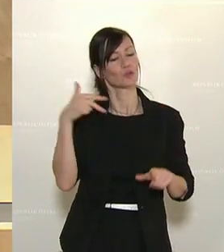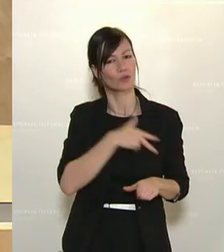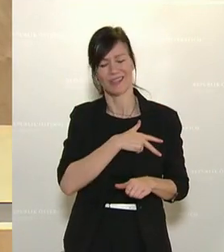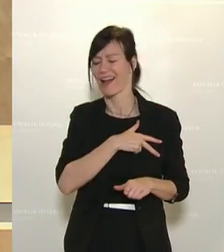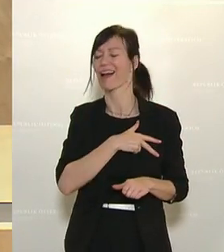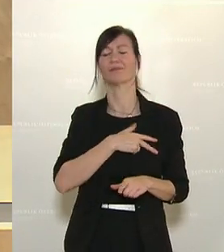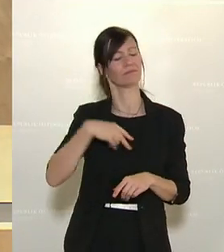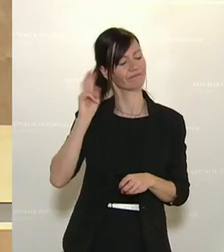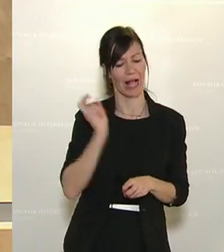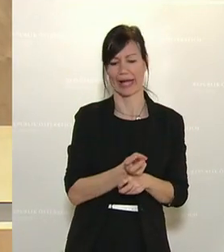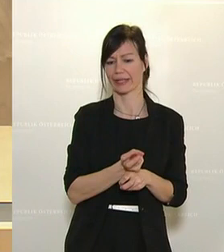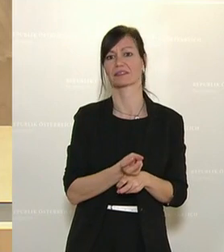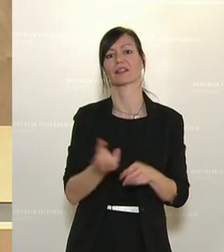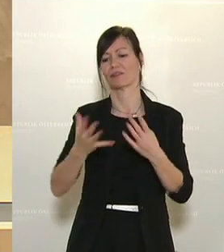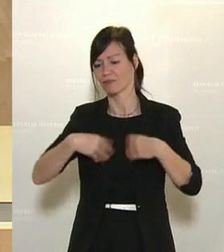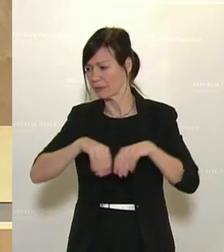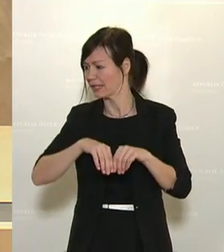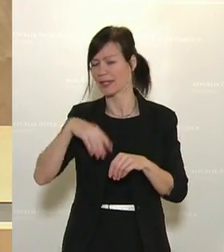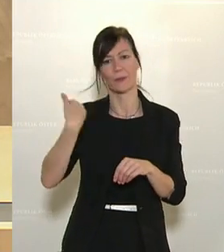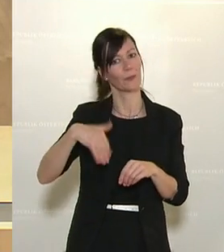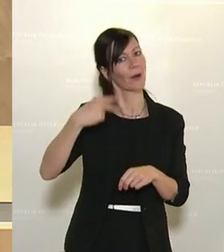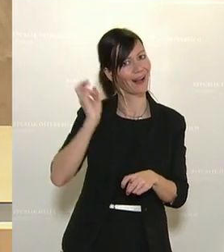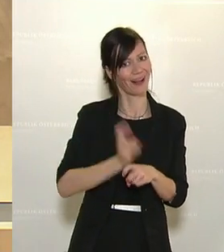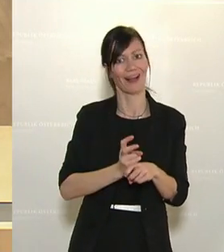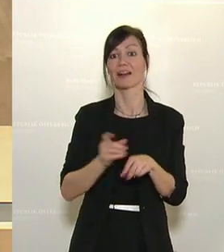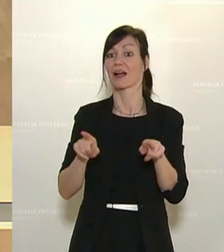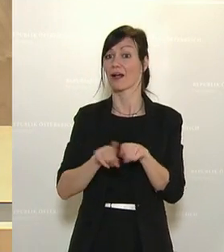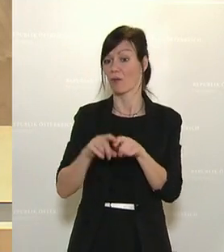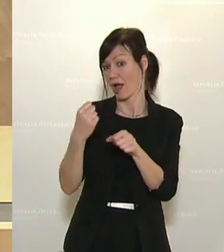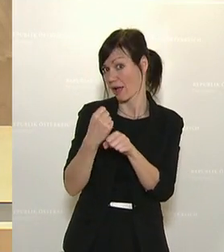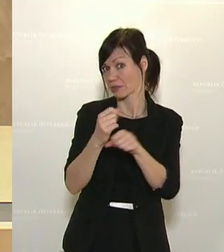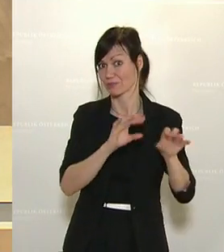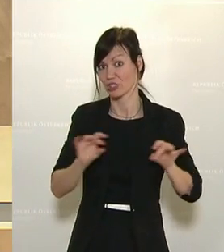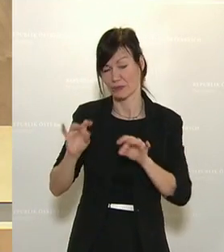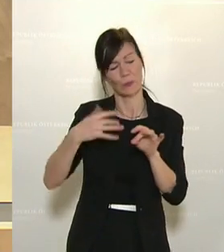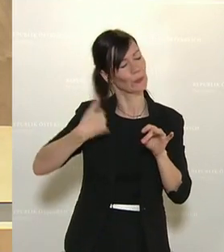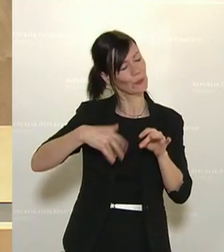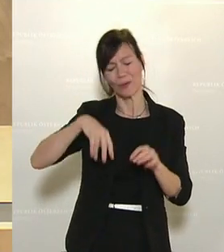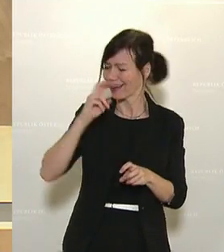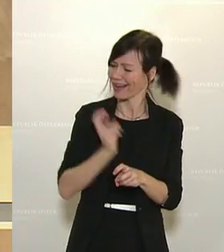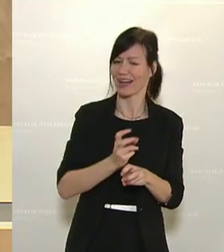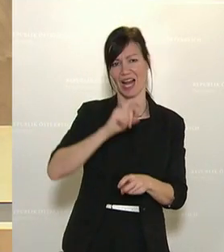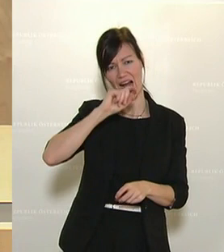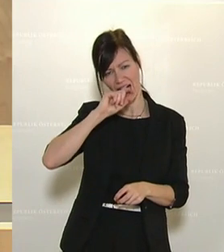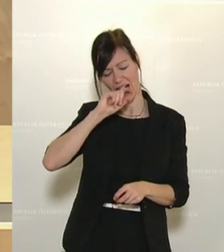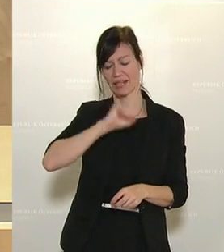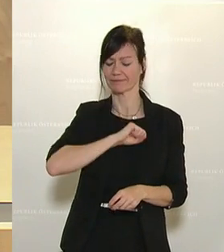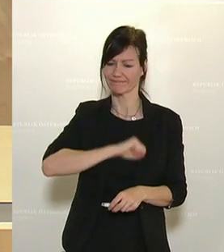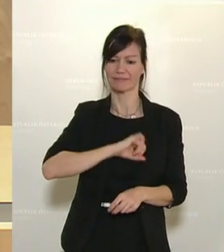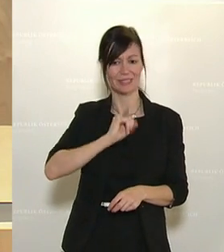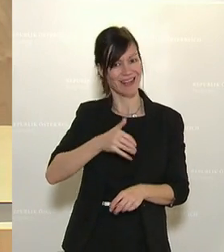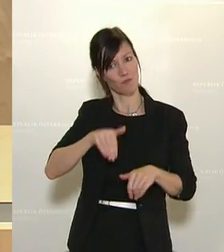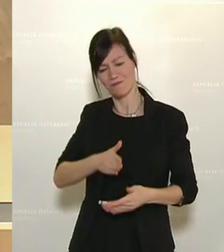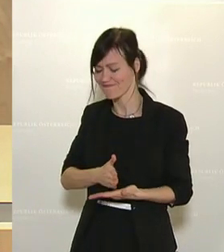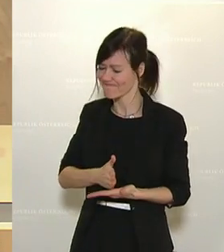ist extrem hart für die Familien, es ist extrem hart, was die Beschäftigungssituation betrifft. Aber wir müssen dadurch, es führt kein Weg